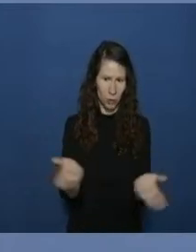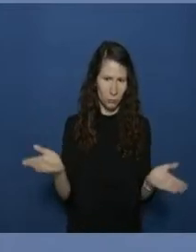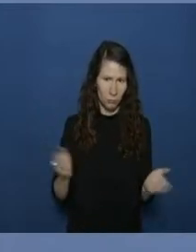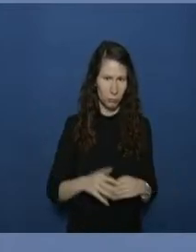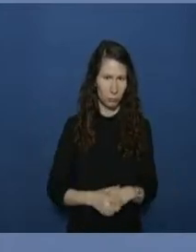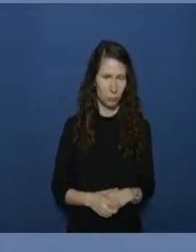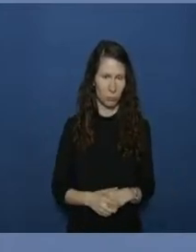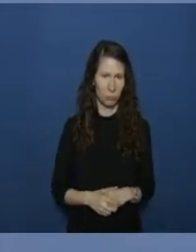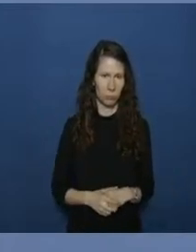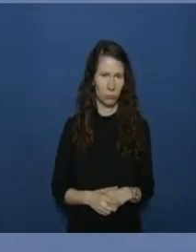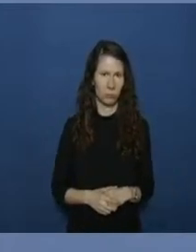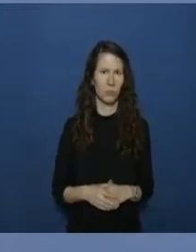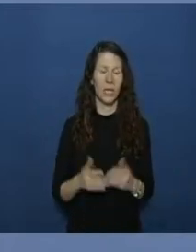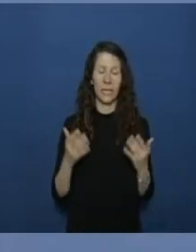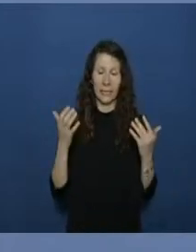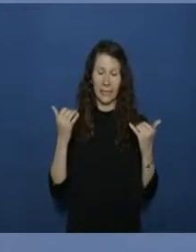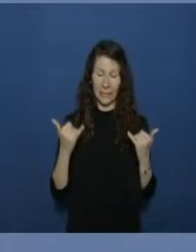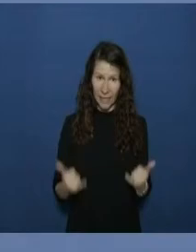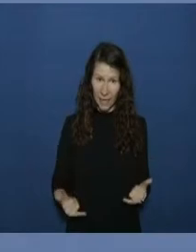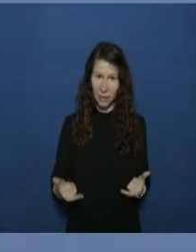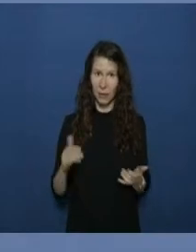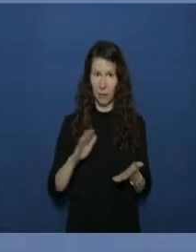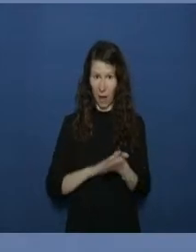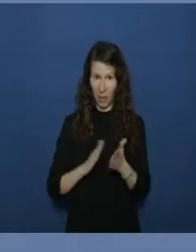Vereinbarung, die es jetzt,